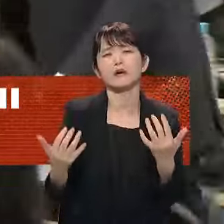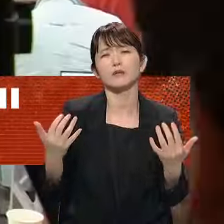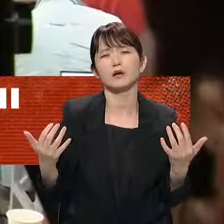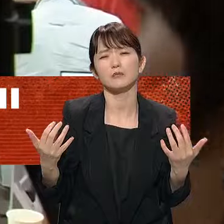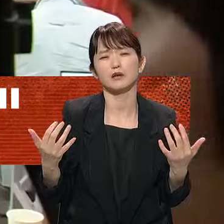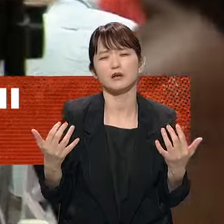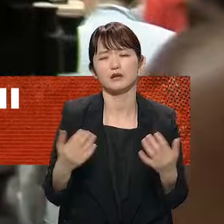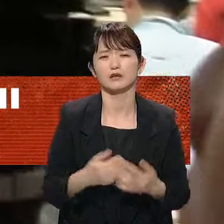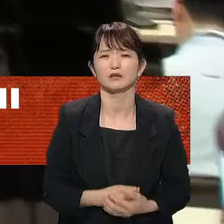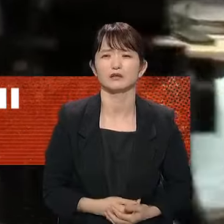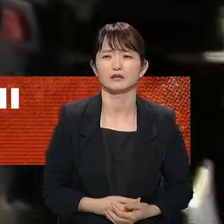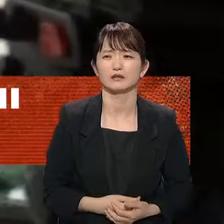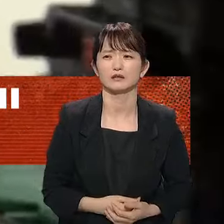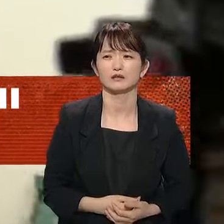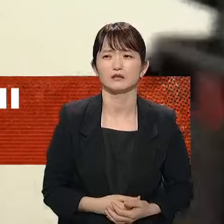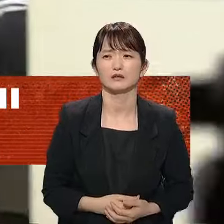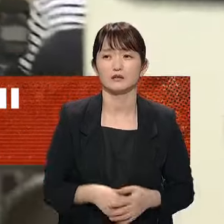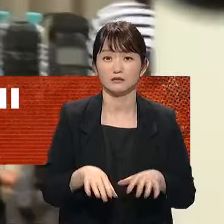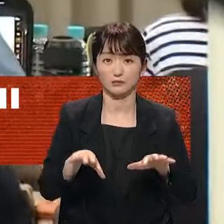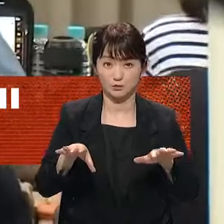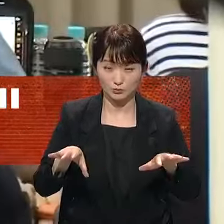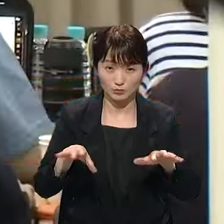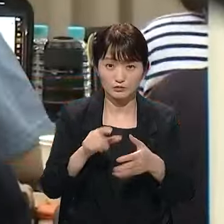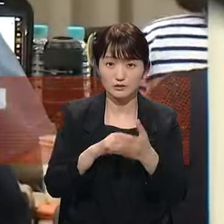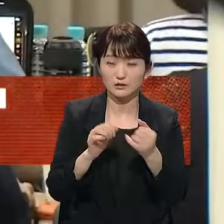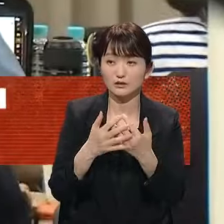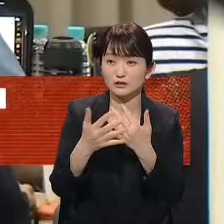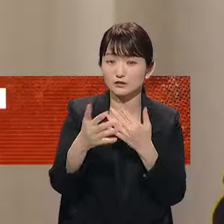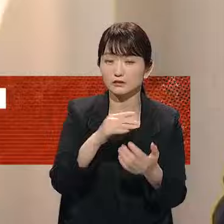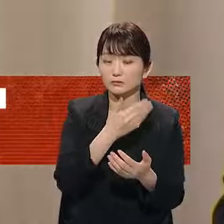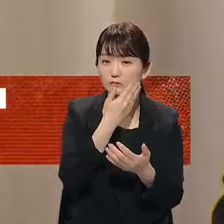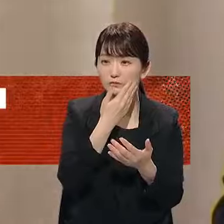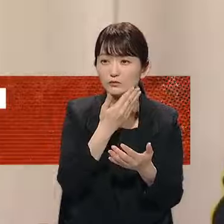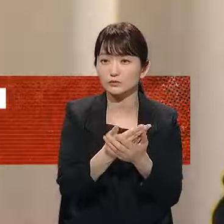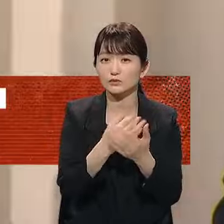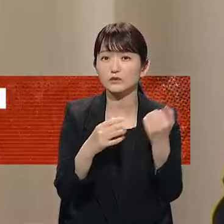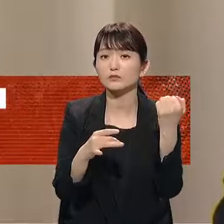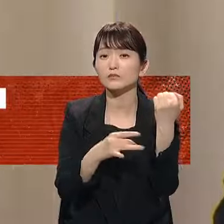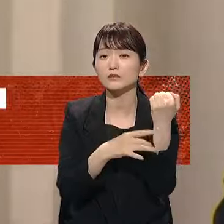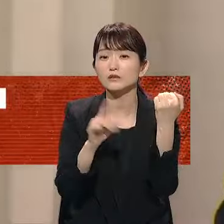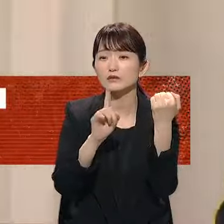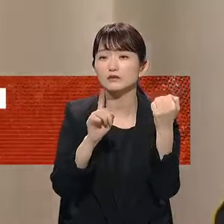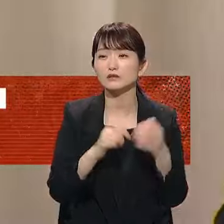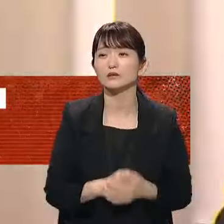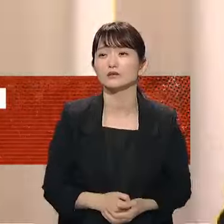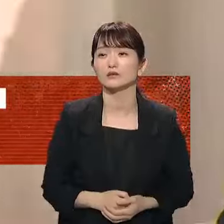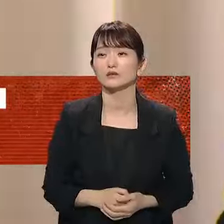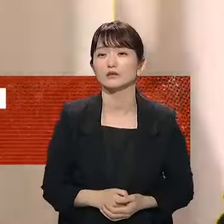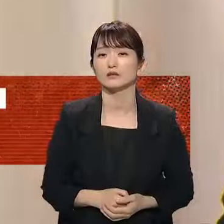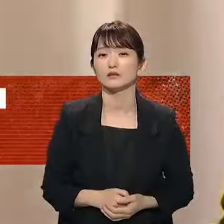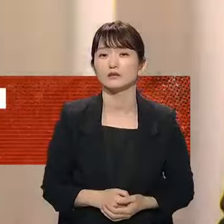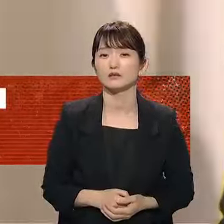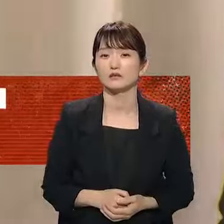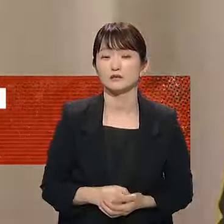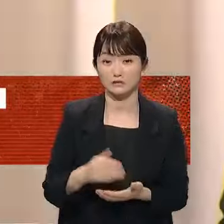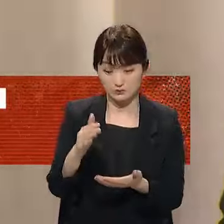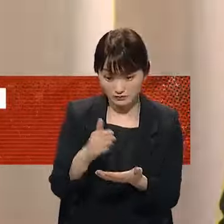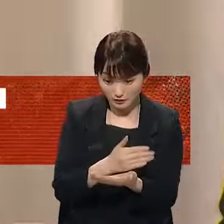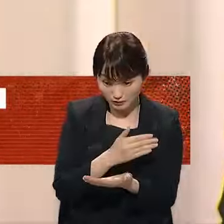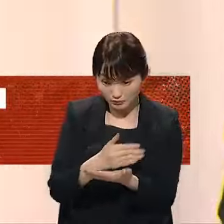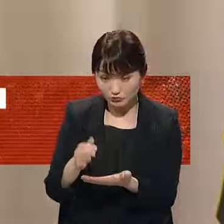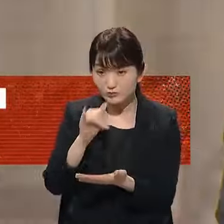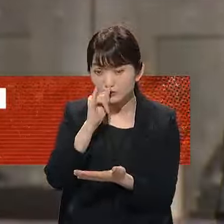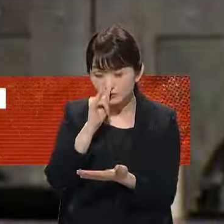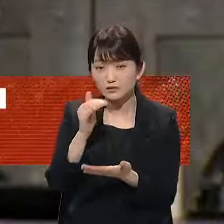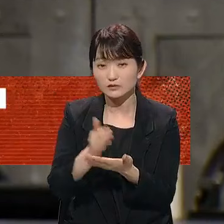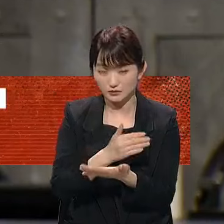커졌다는 겁니다 그래서 사실 오늘 기자회견에서 주요 어떤 요지는 뭐요 아까 나눌 수 있는 부분은 나누자고 했지 않습니까 나누겠다고